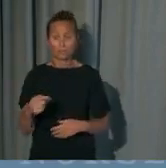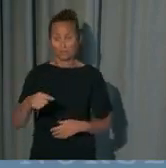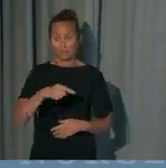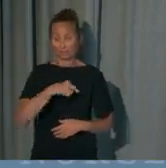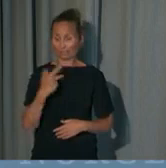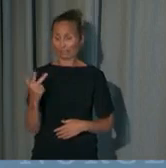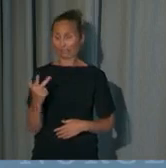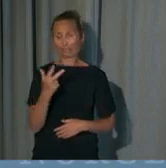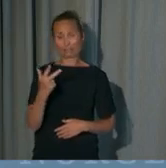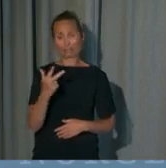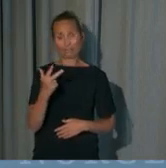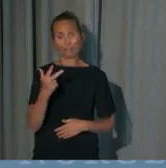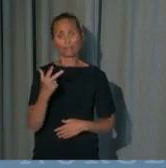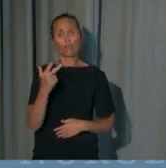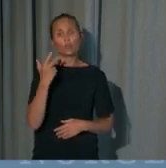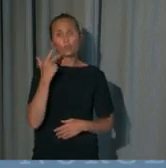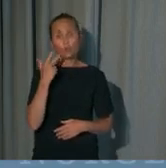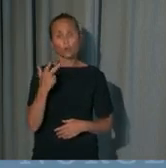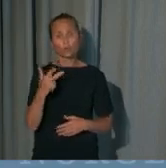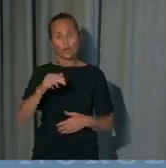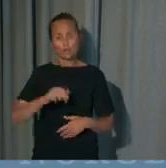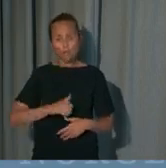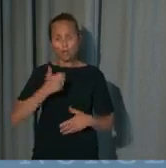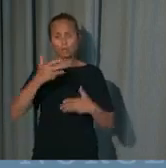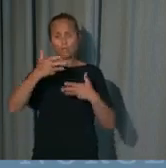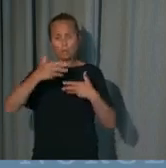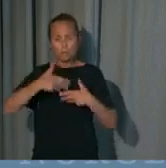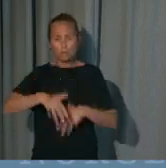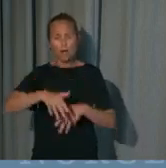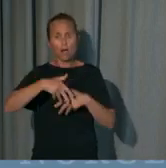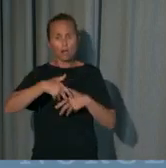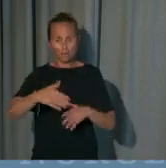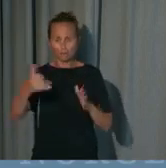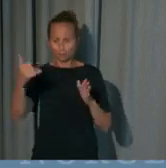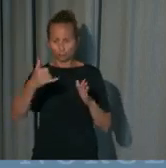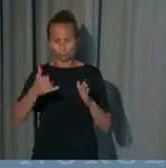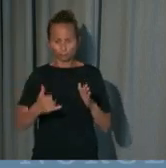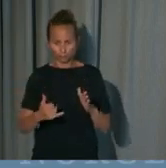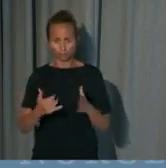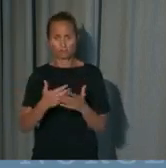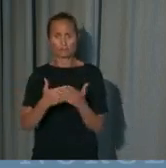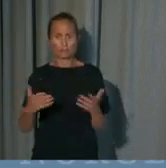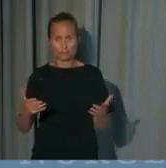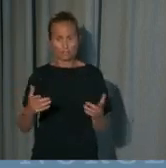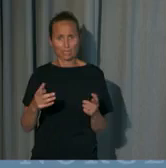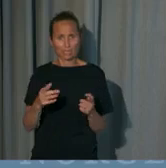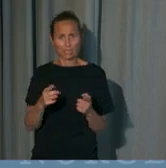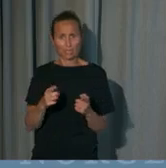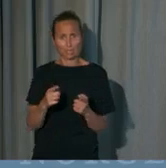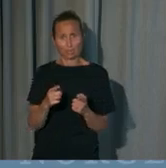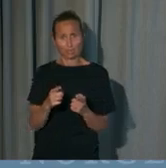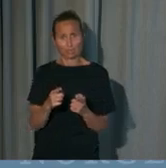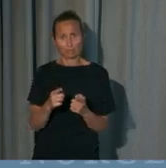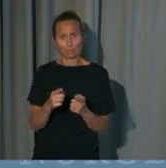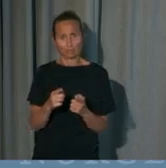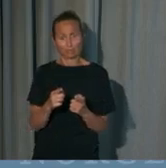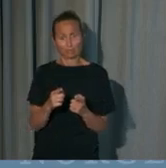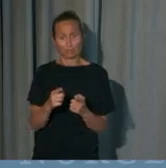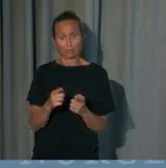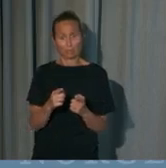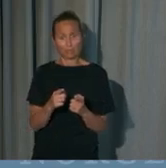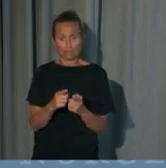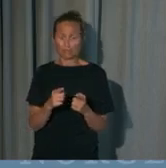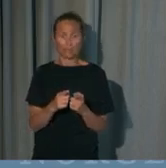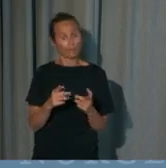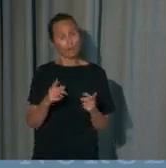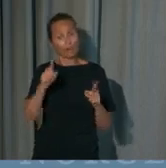tre har lagt vekt på at når det ikke ble en Pride-parade med alt det det medfører, så vi ikke uten